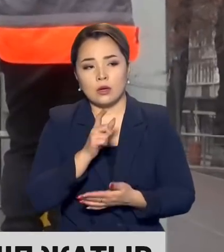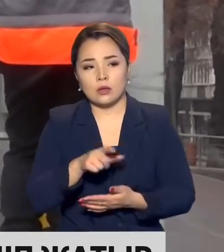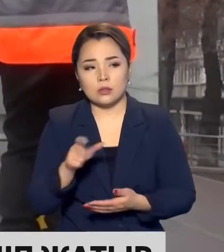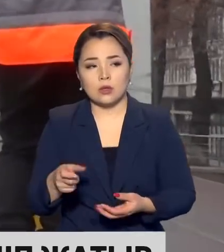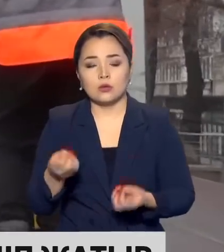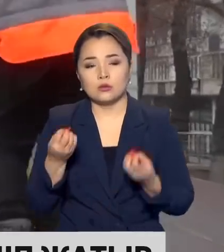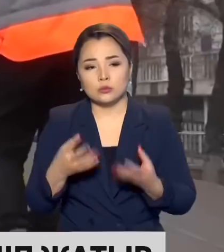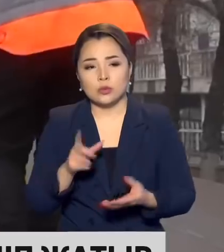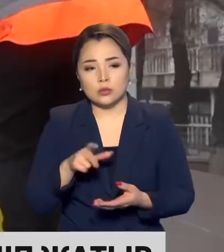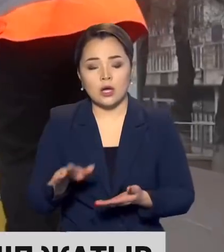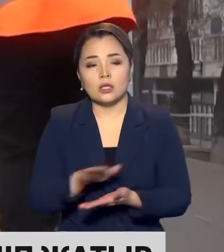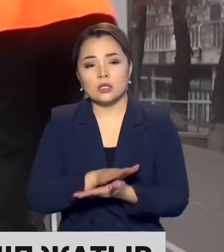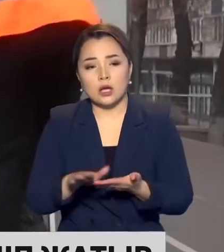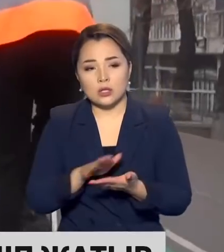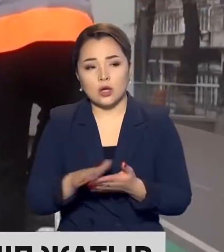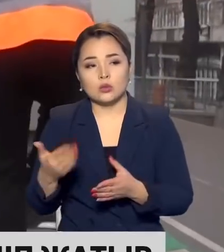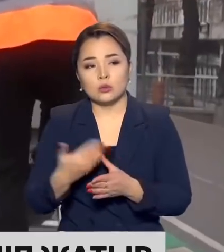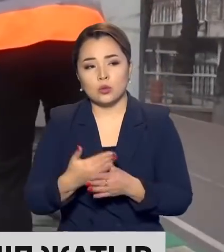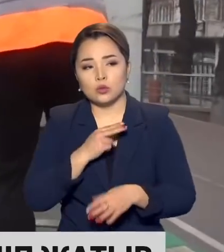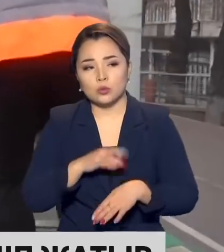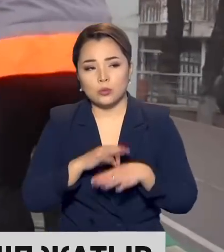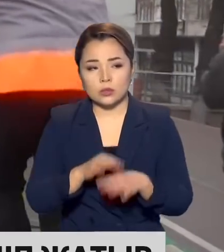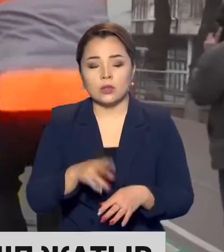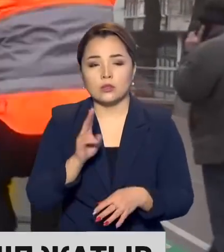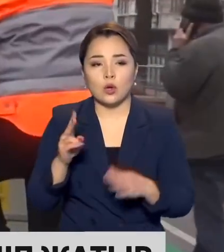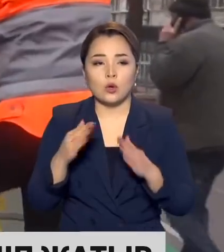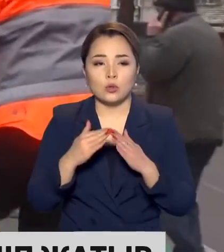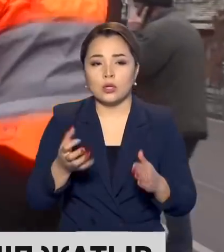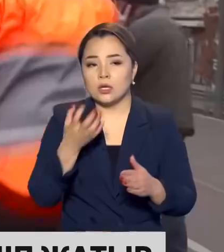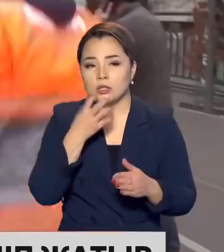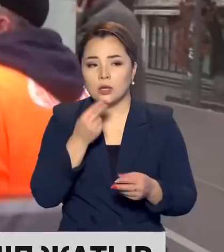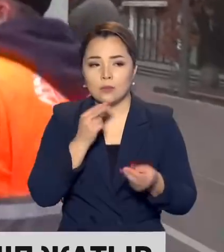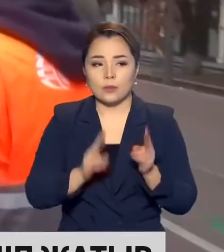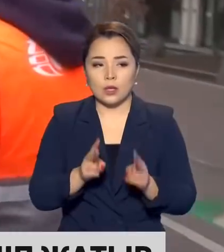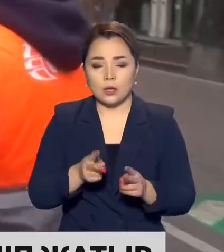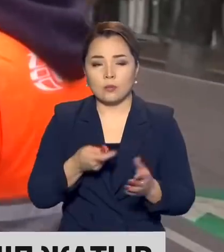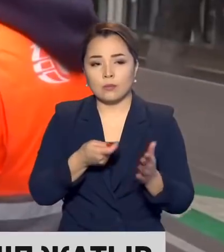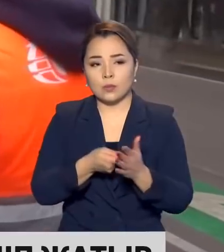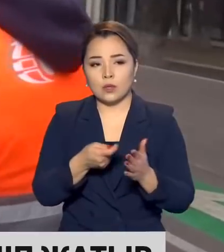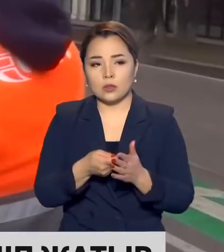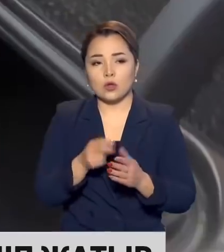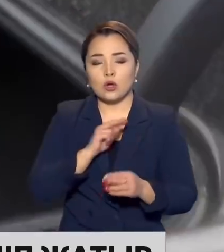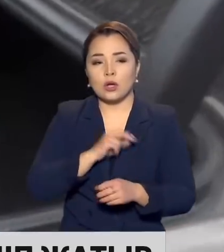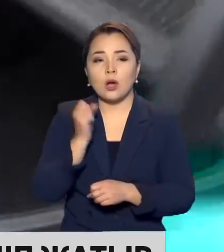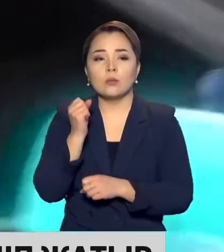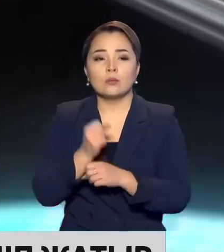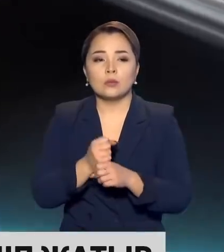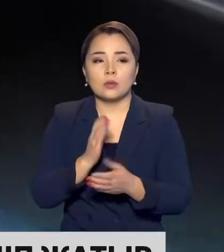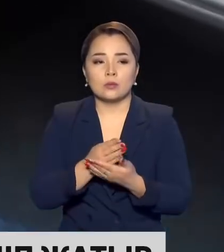жатыр. Бірі тазалық жұмыстарына көмектесе, енді бірі үйден ыстық тамақ пісіріп жұмысшыларға таратуда.